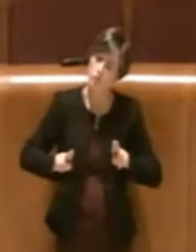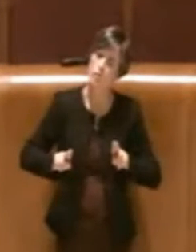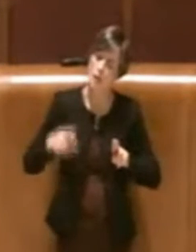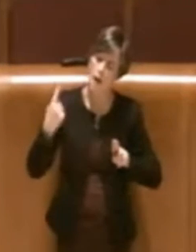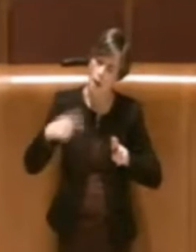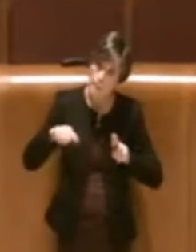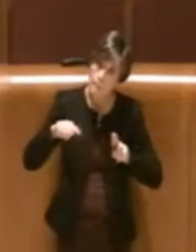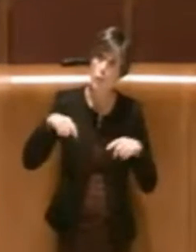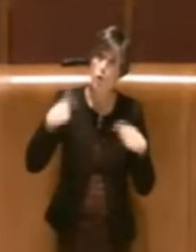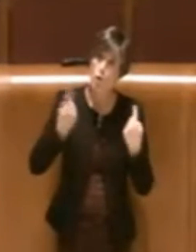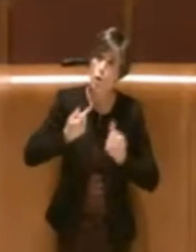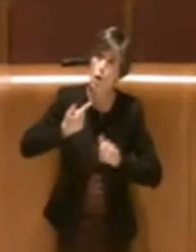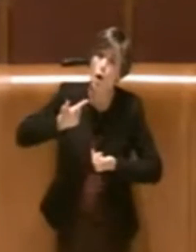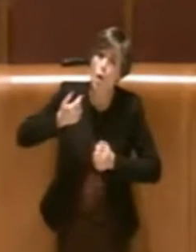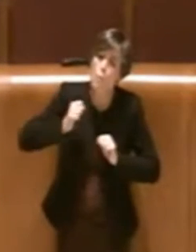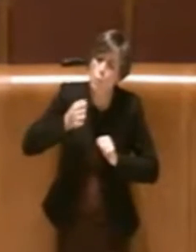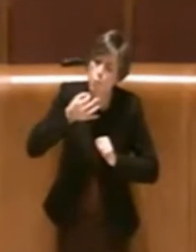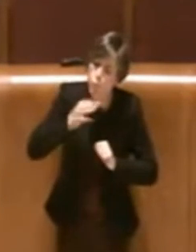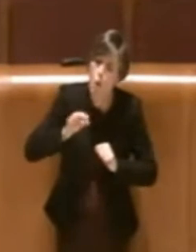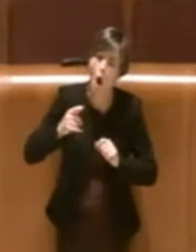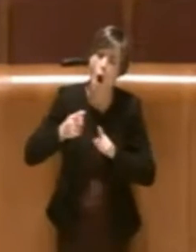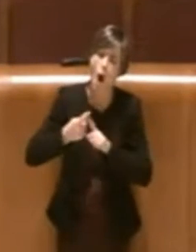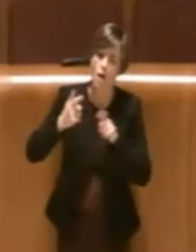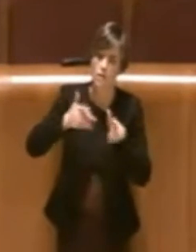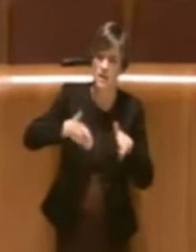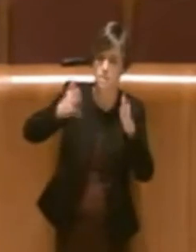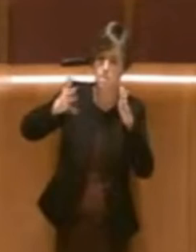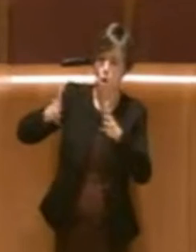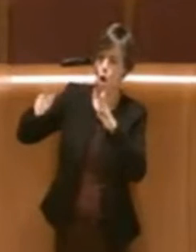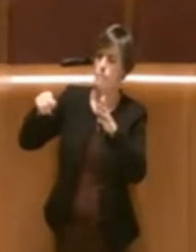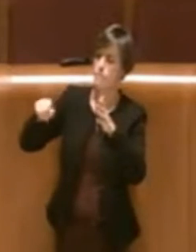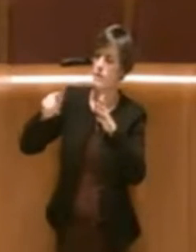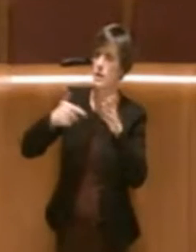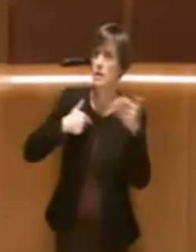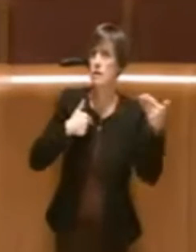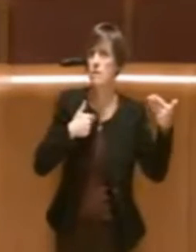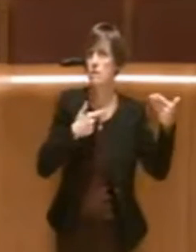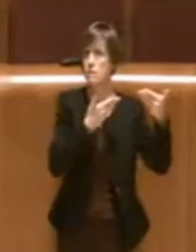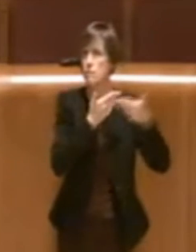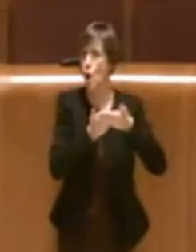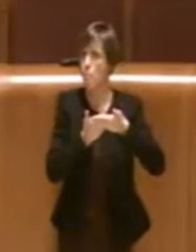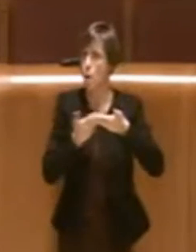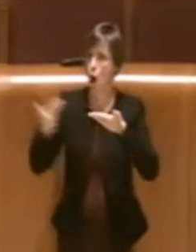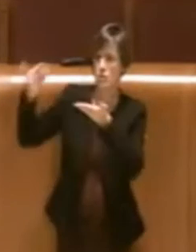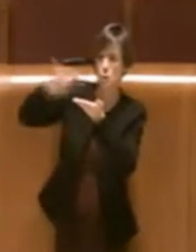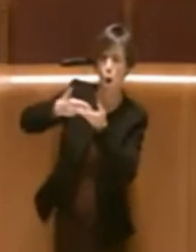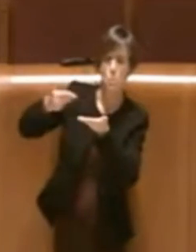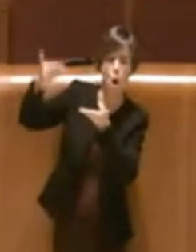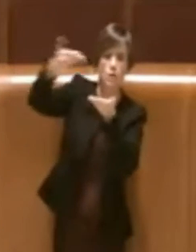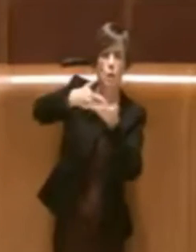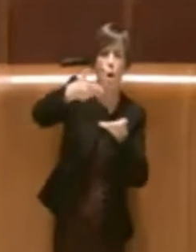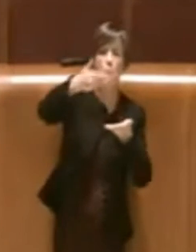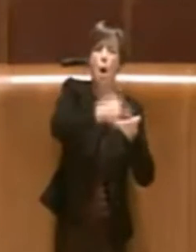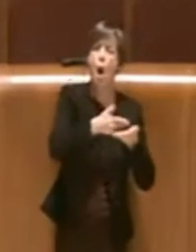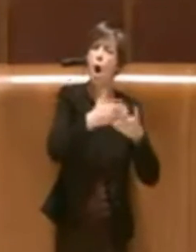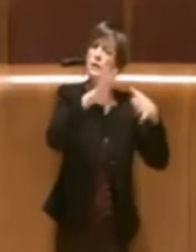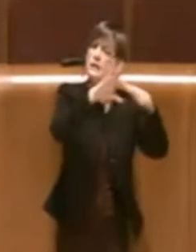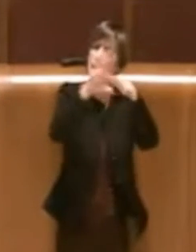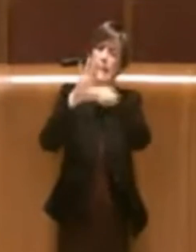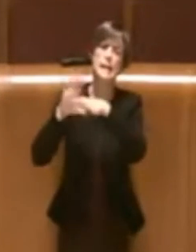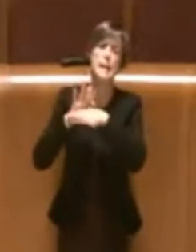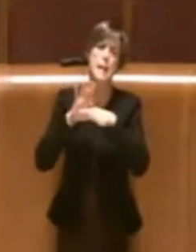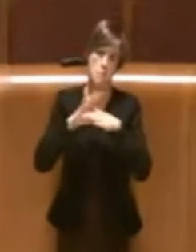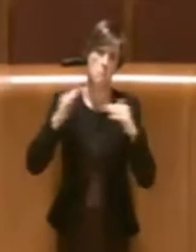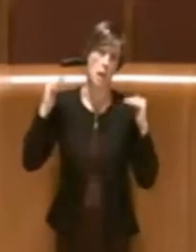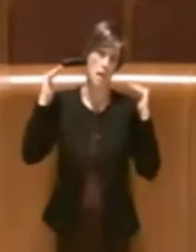quale potremmo quindi su questi immobili ricevere proposte da team composti da architetti anche di un certo livello. Questo